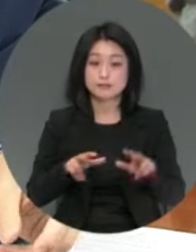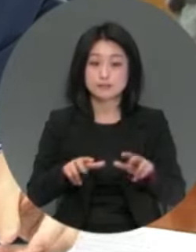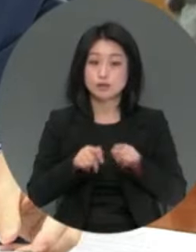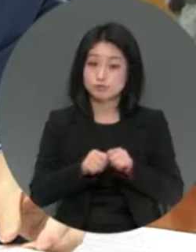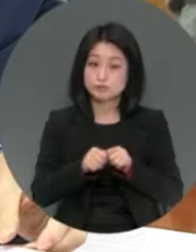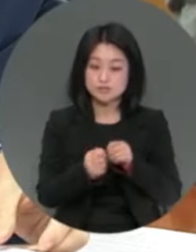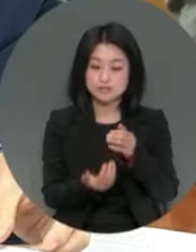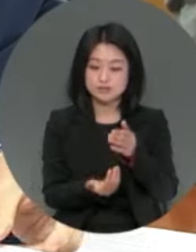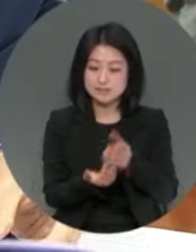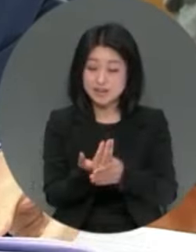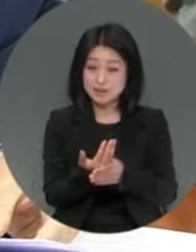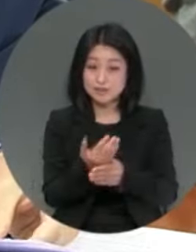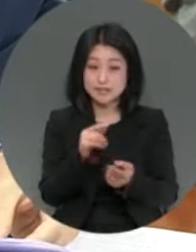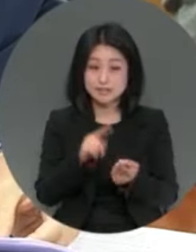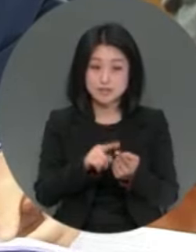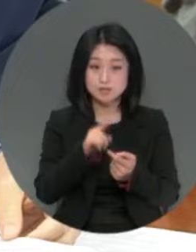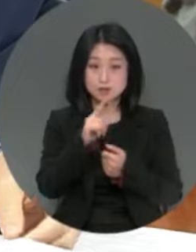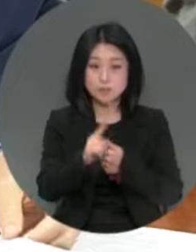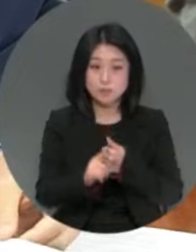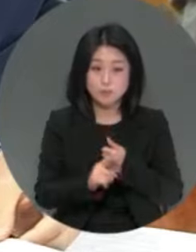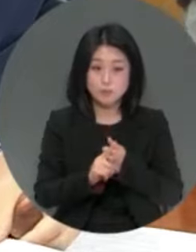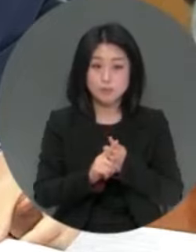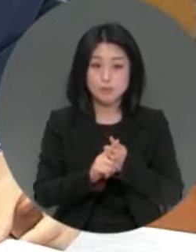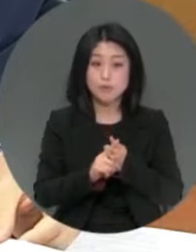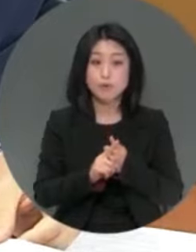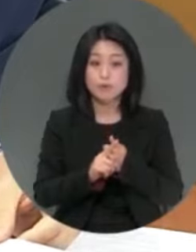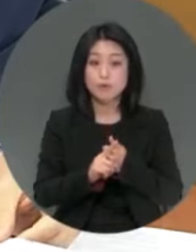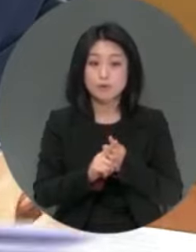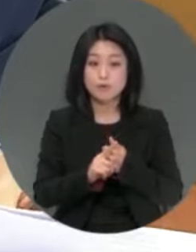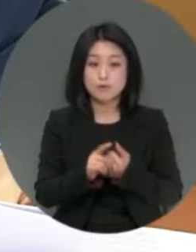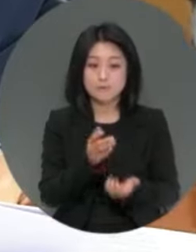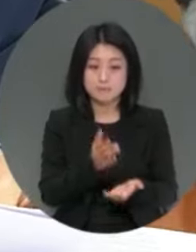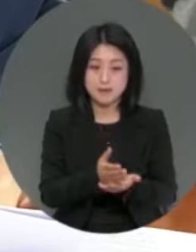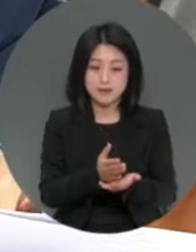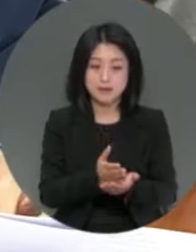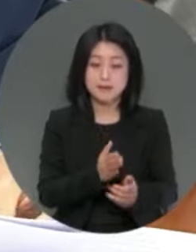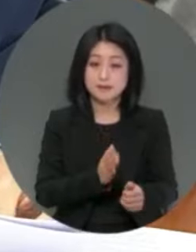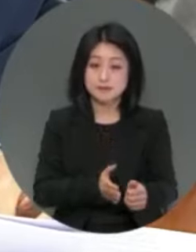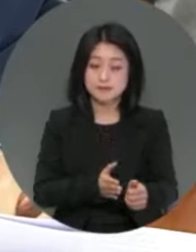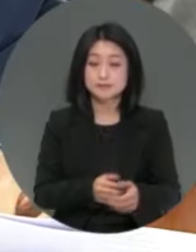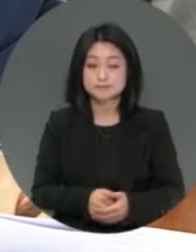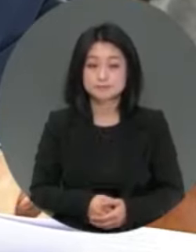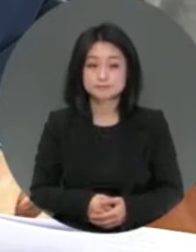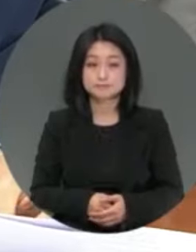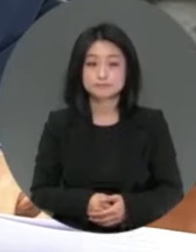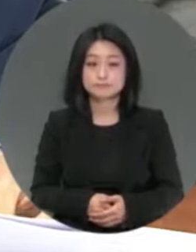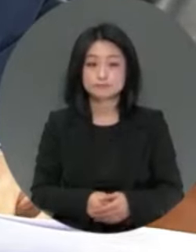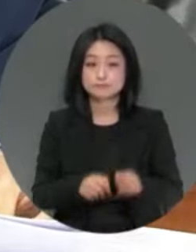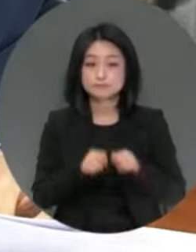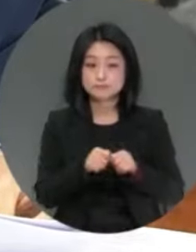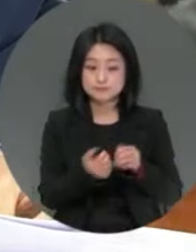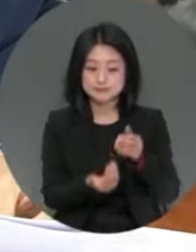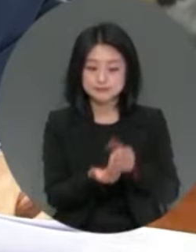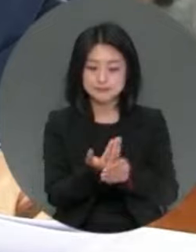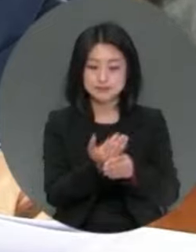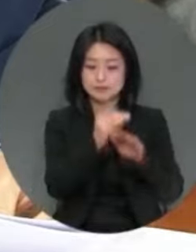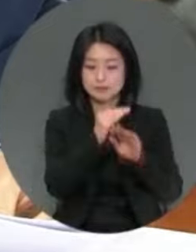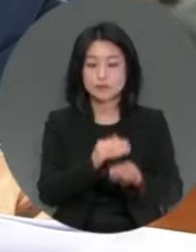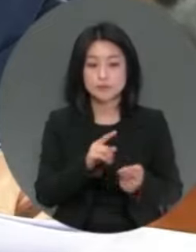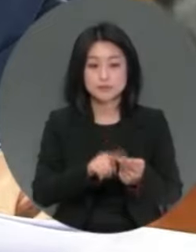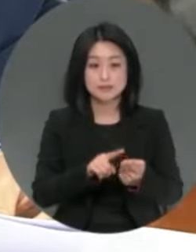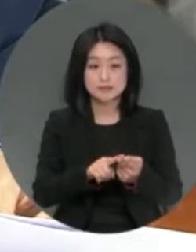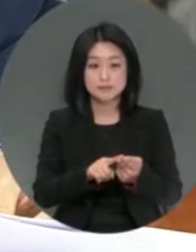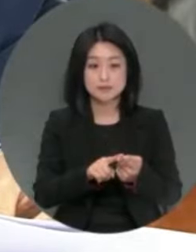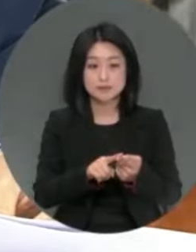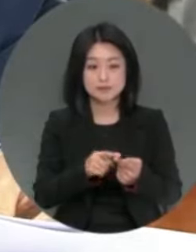구체적 사건에 대해서는 좀 보고를 하지 마라라고 했습니다. 그래서 지금 구체적 사건에 대해서